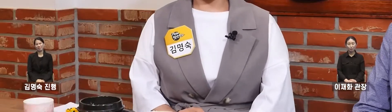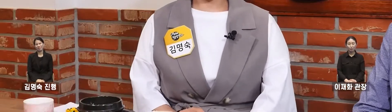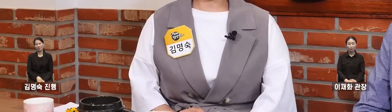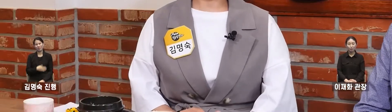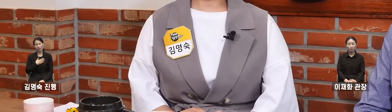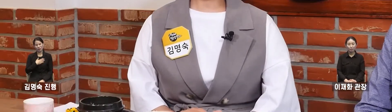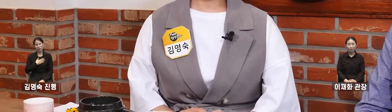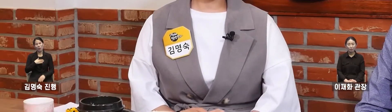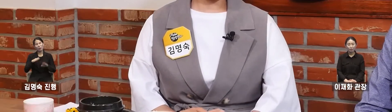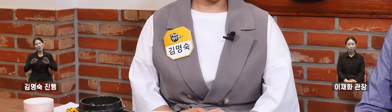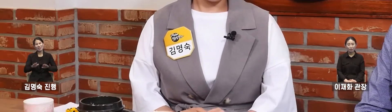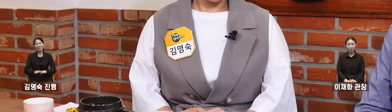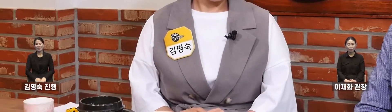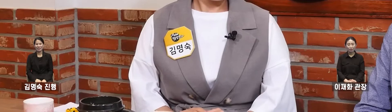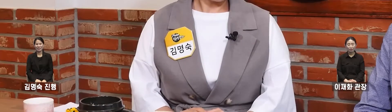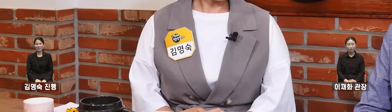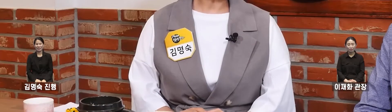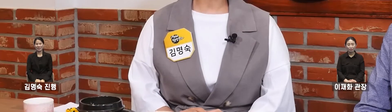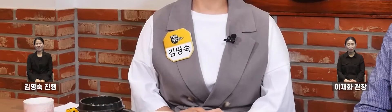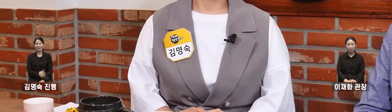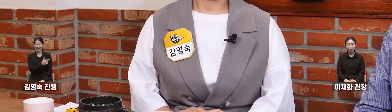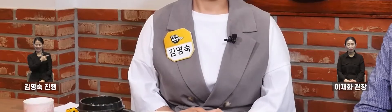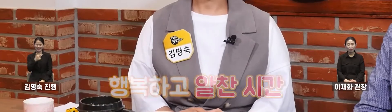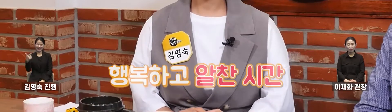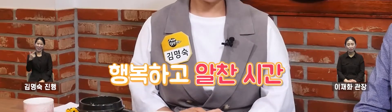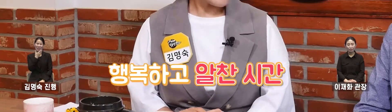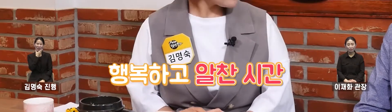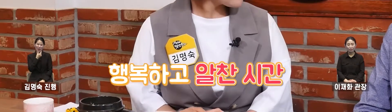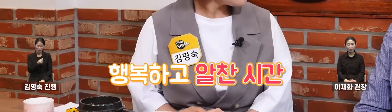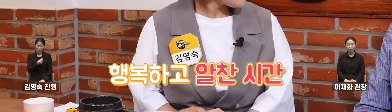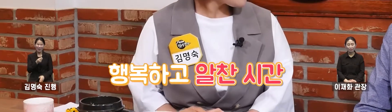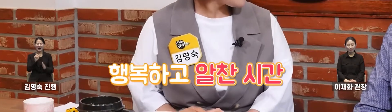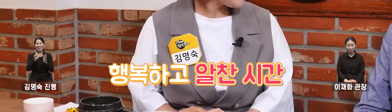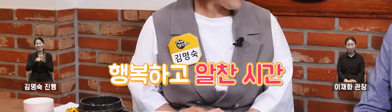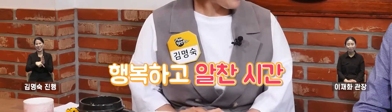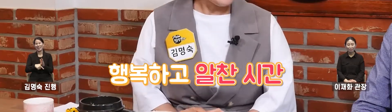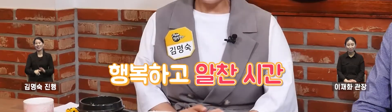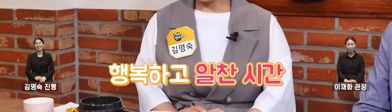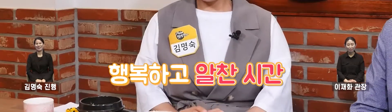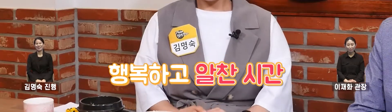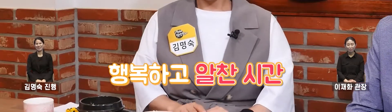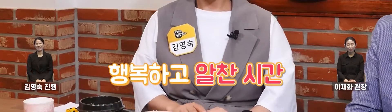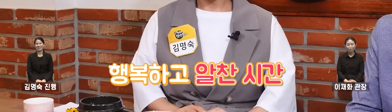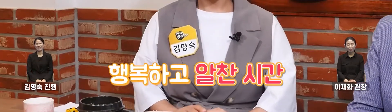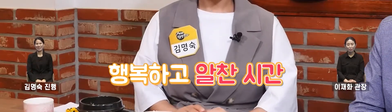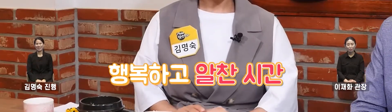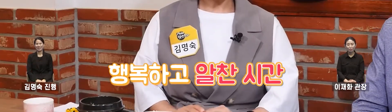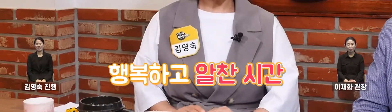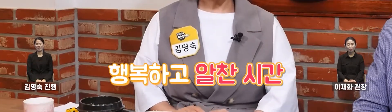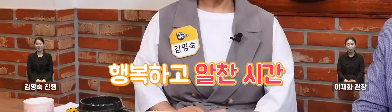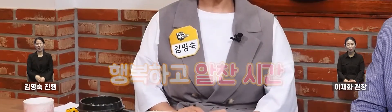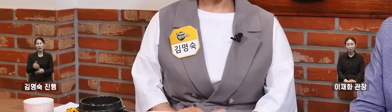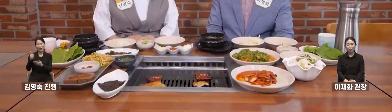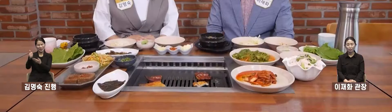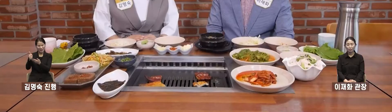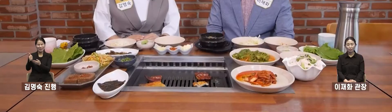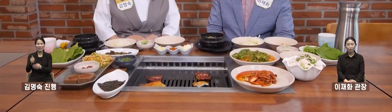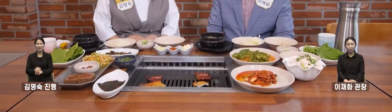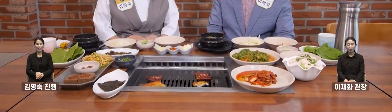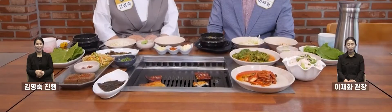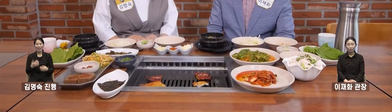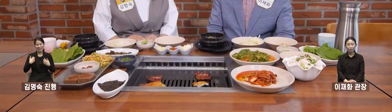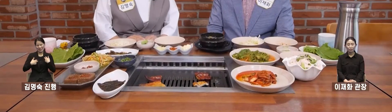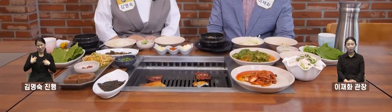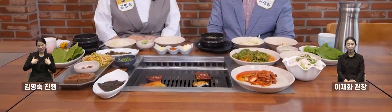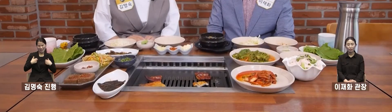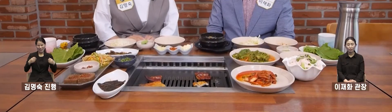어떠셨어요? 저는 오늘 너무 행복한 시간이었습니다. 또 우리 관장님과 이렇게